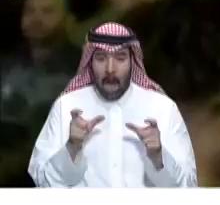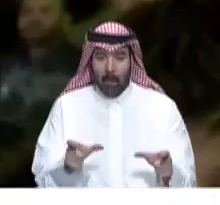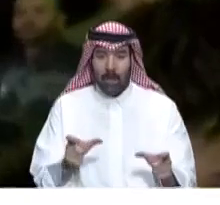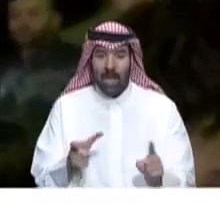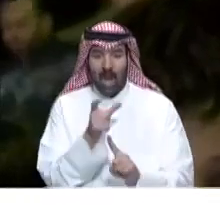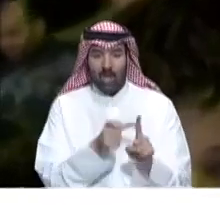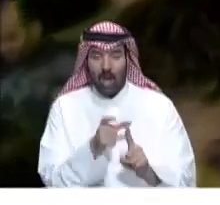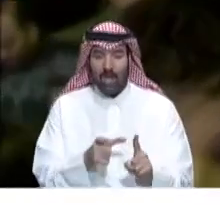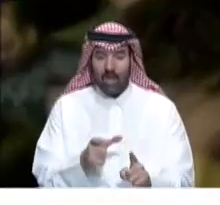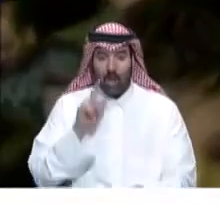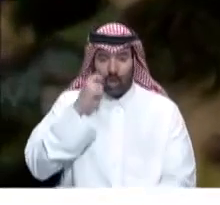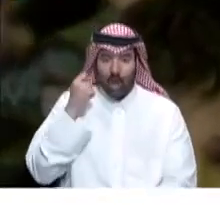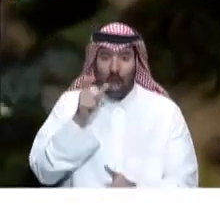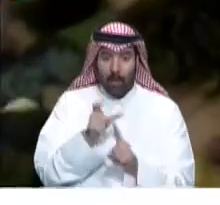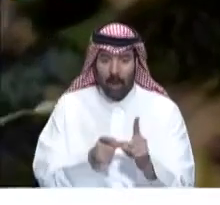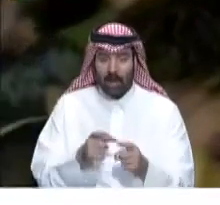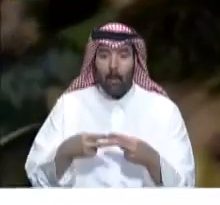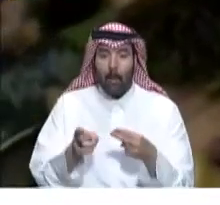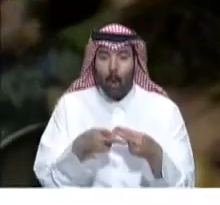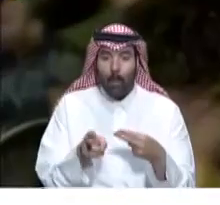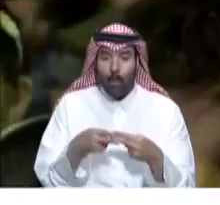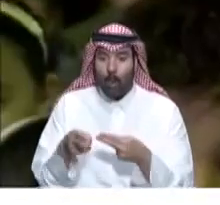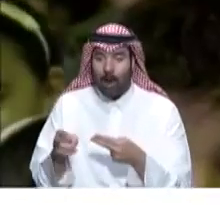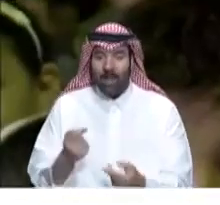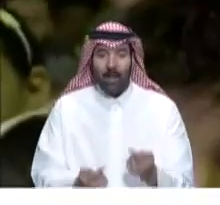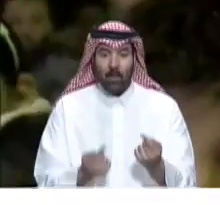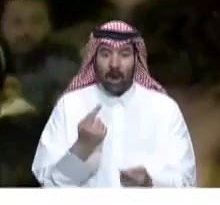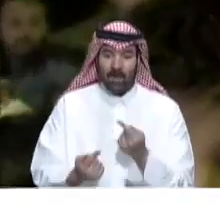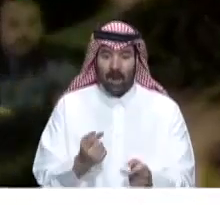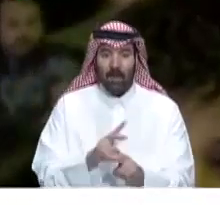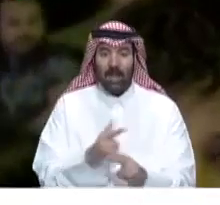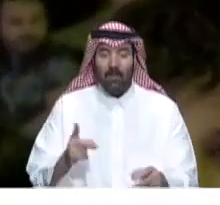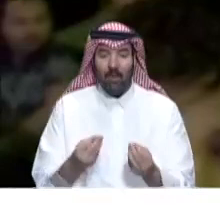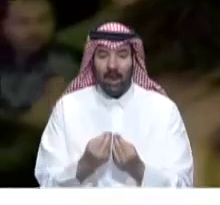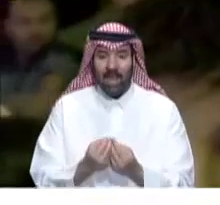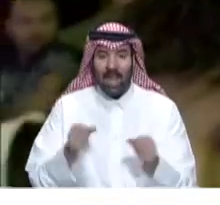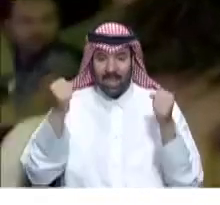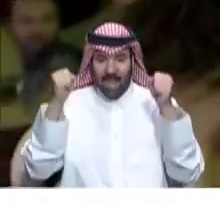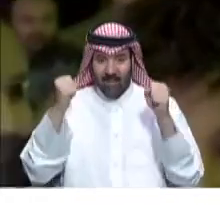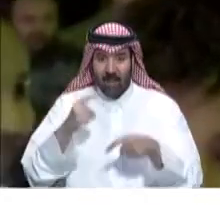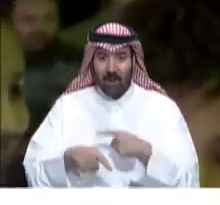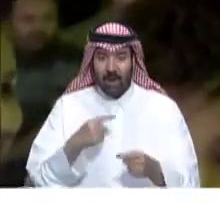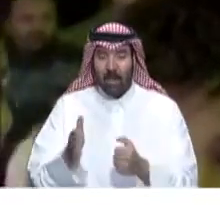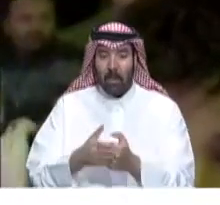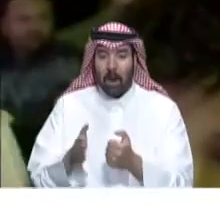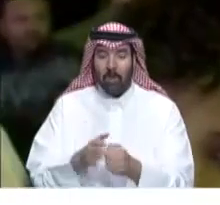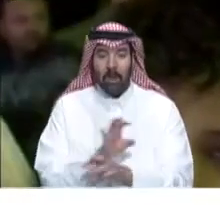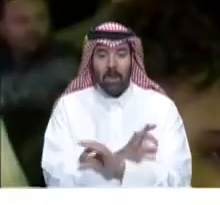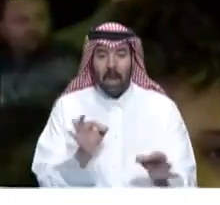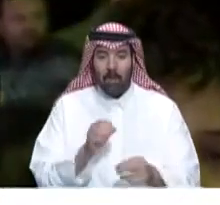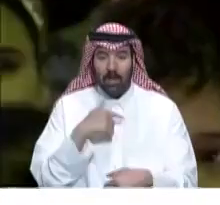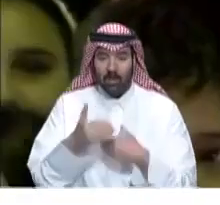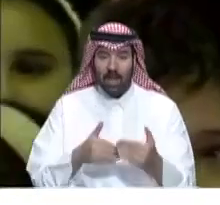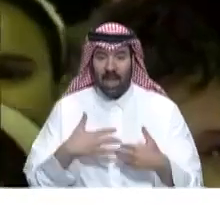ودعم من الجهات الأمنية على البوابات، بوابات المنتزهات. كل محافظة الطائف مخدومة بشكل إن شاء